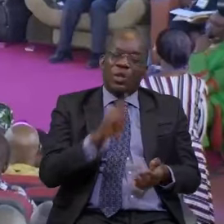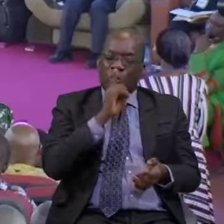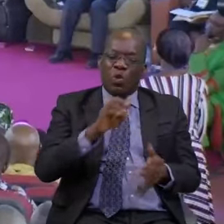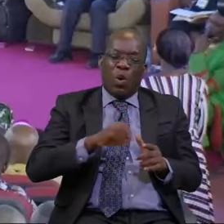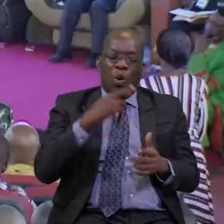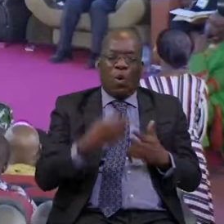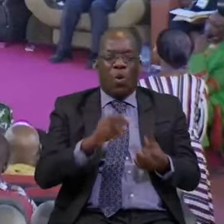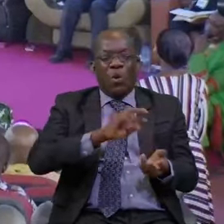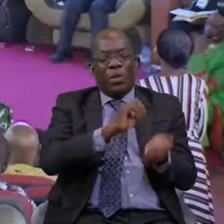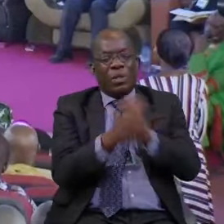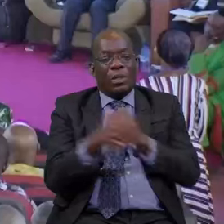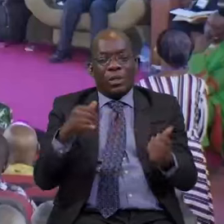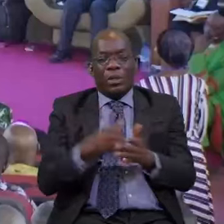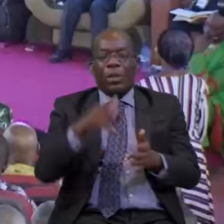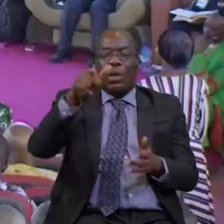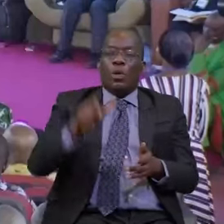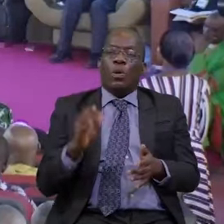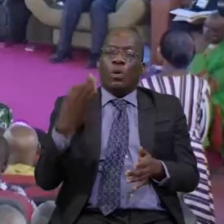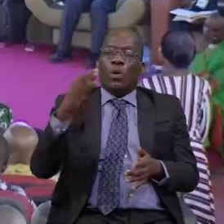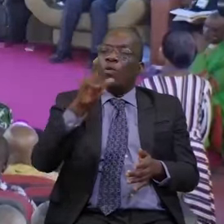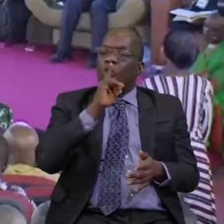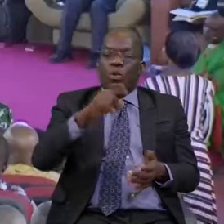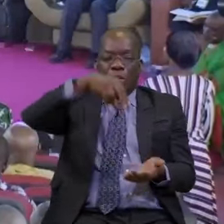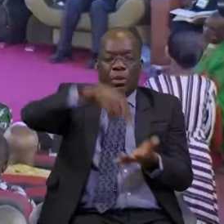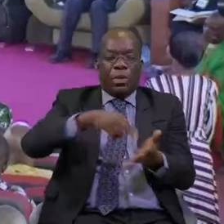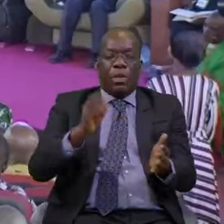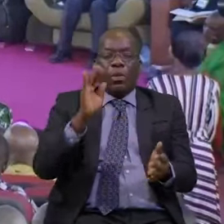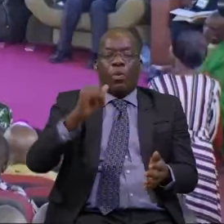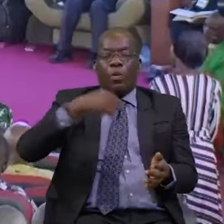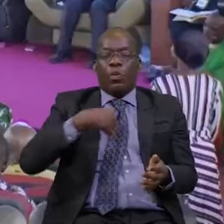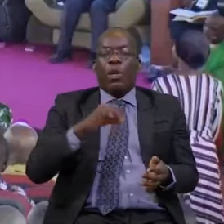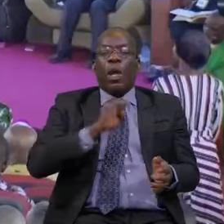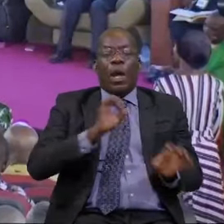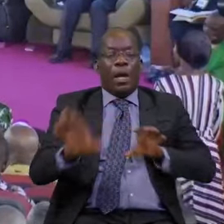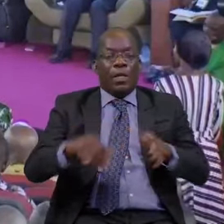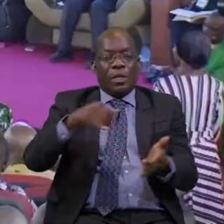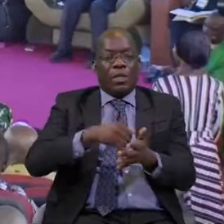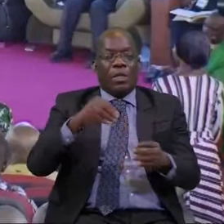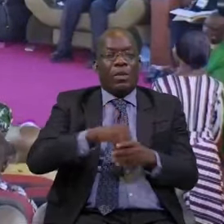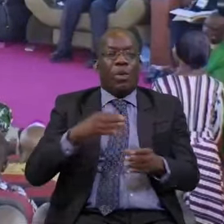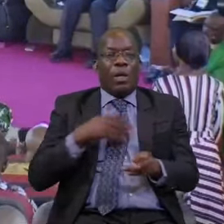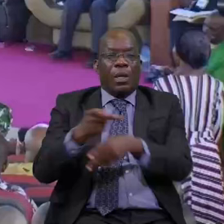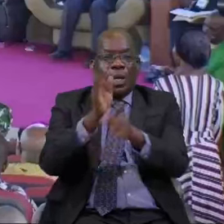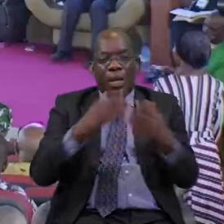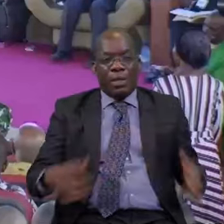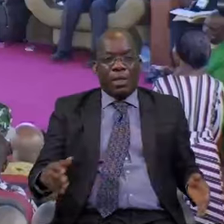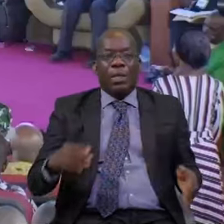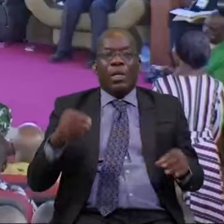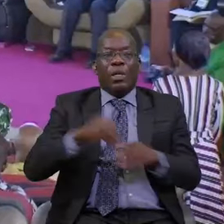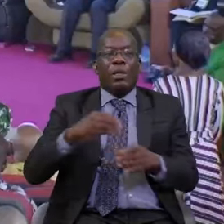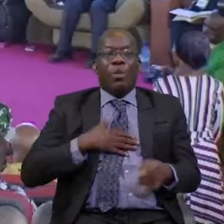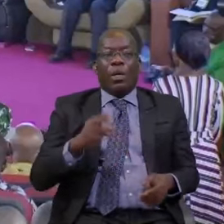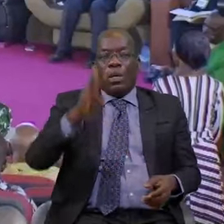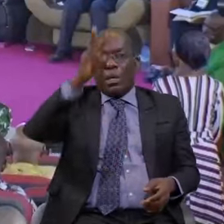dire la vérité? Le Dieu de vérité reste avec moi. Oui, je l'ai fait dans mon imprudence, dans